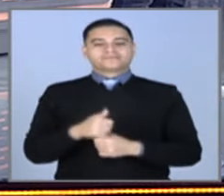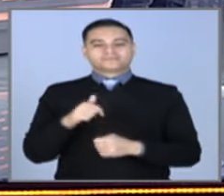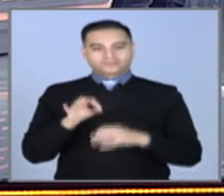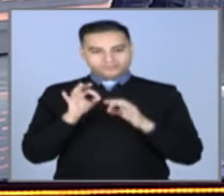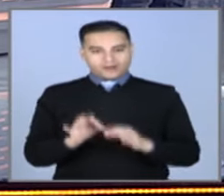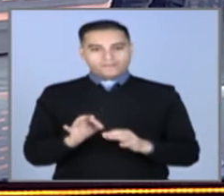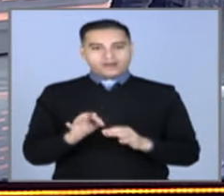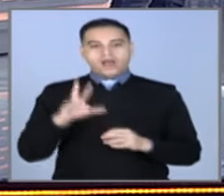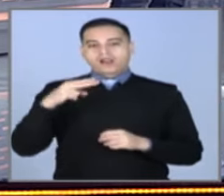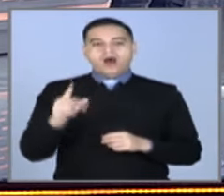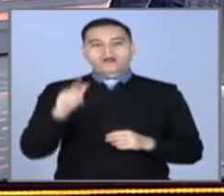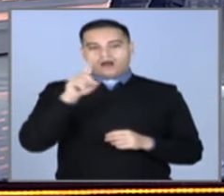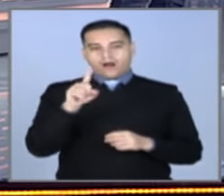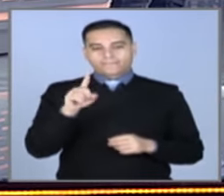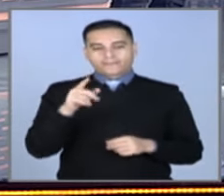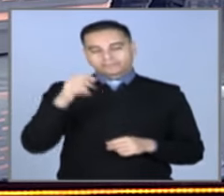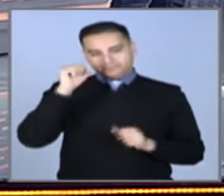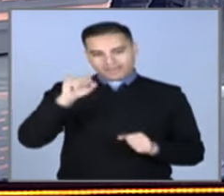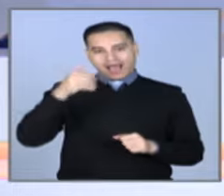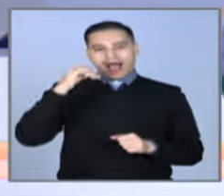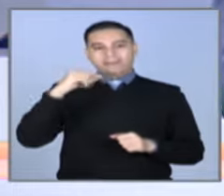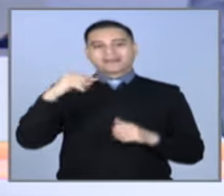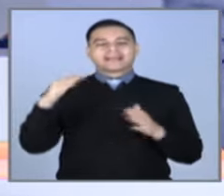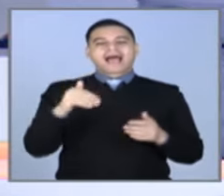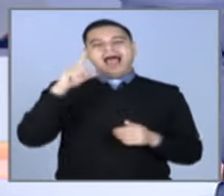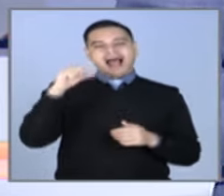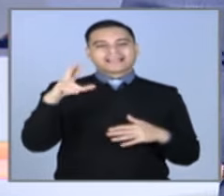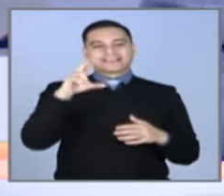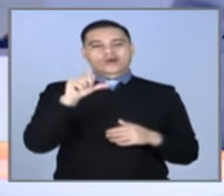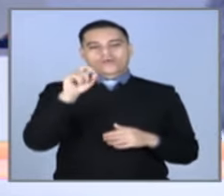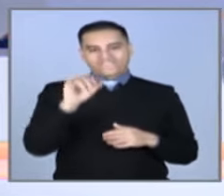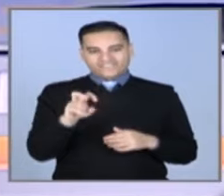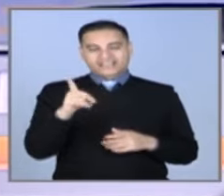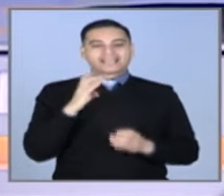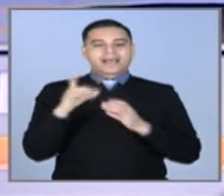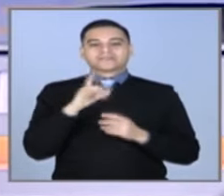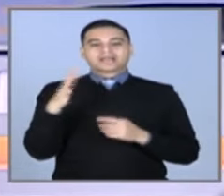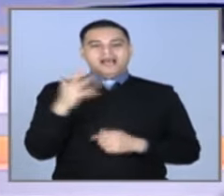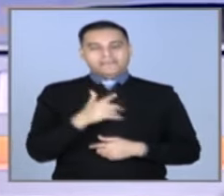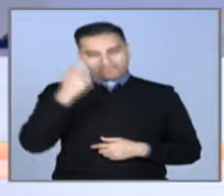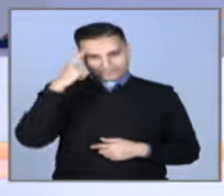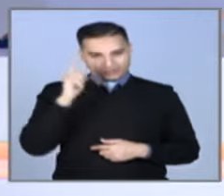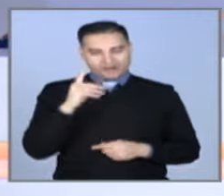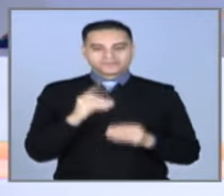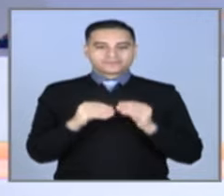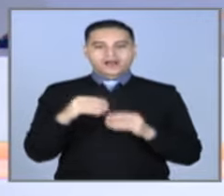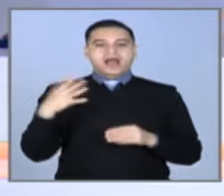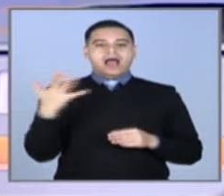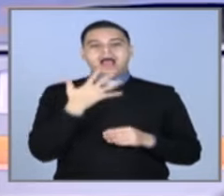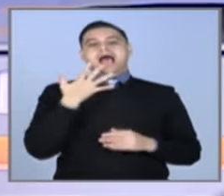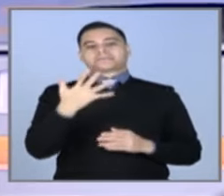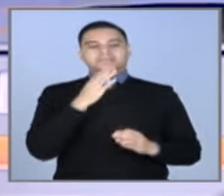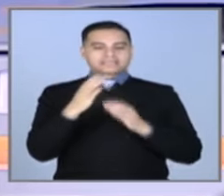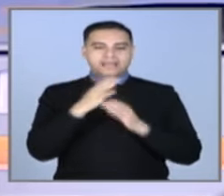طبعا العراب أحمد خالد توفيق مش أحمد فؤاد نجم. كم إجابة صح؟ مش عارف. 5